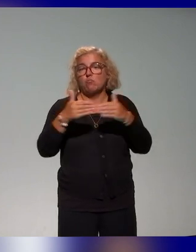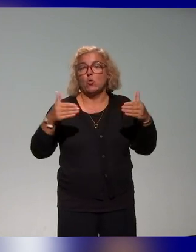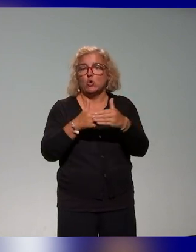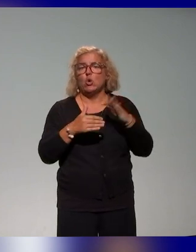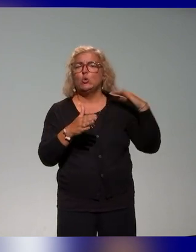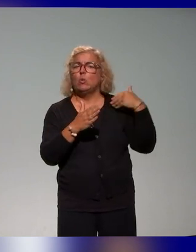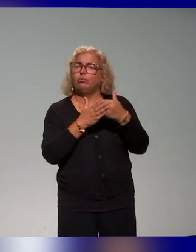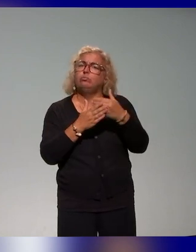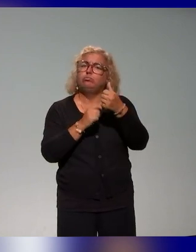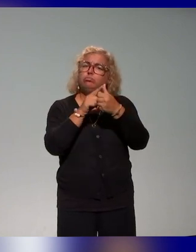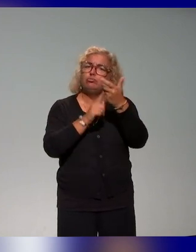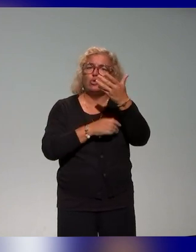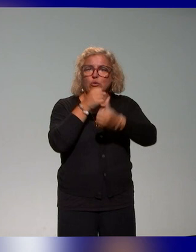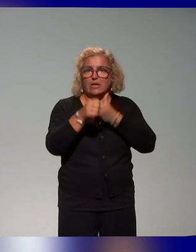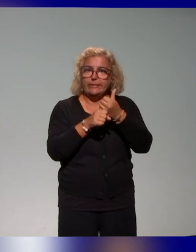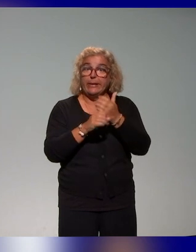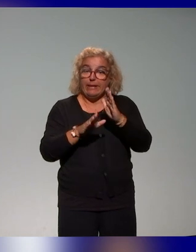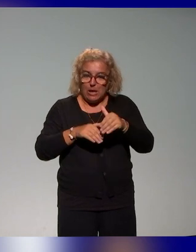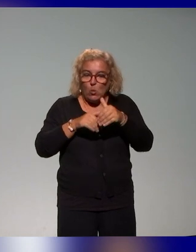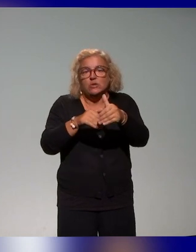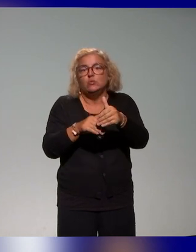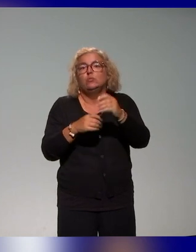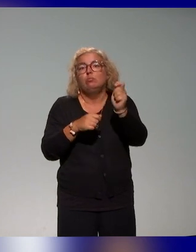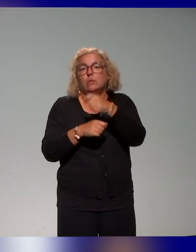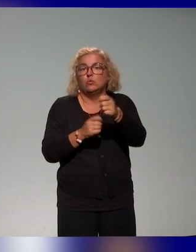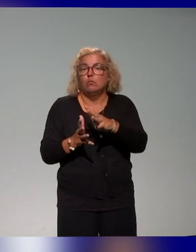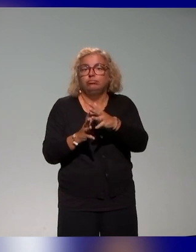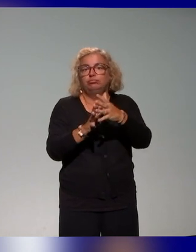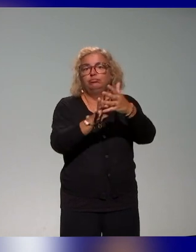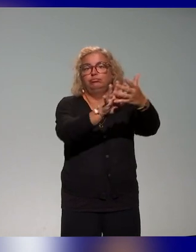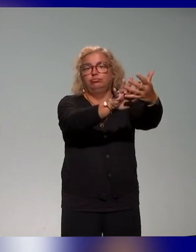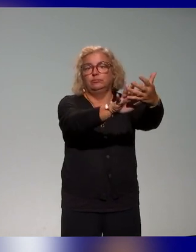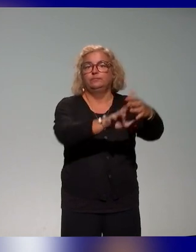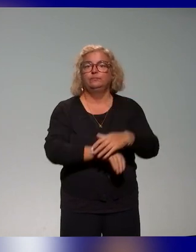mais ça continuera de toute façon à s'améliorer en termes de recherche.